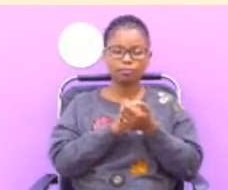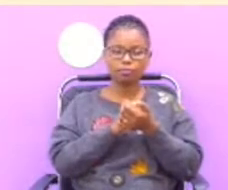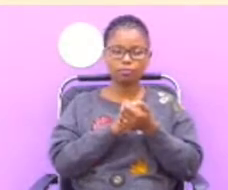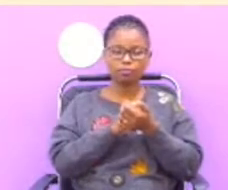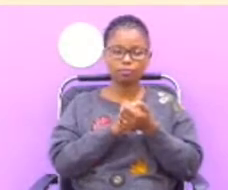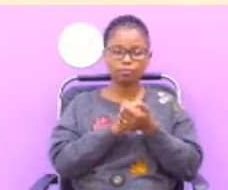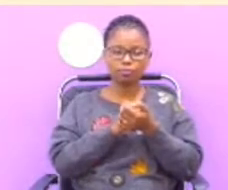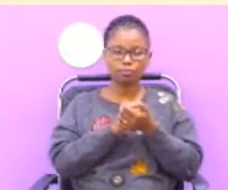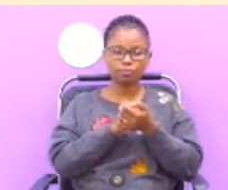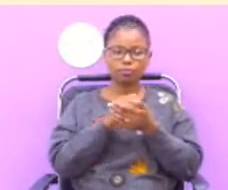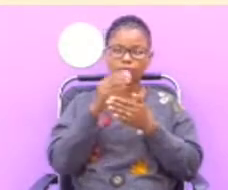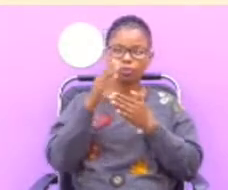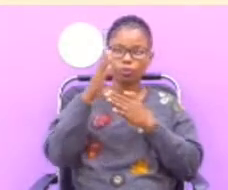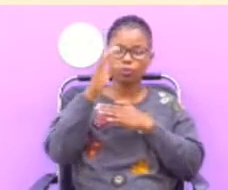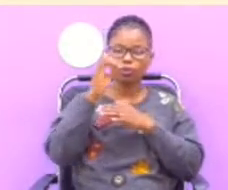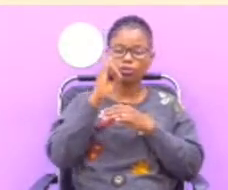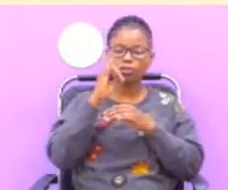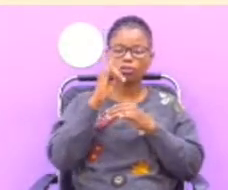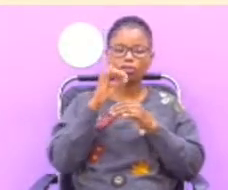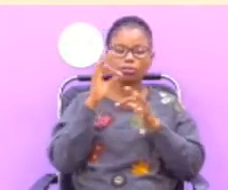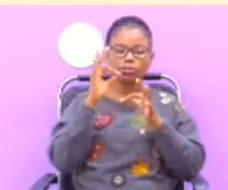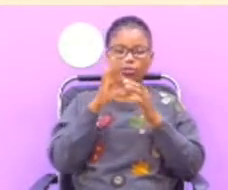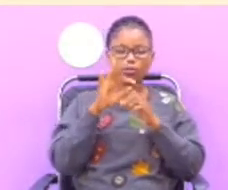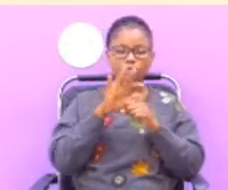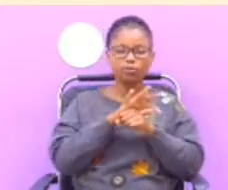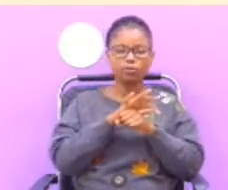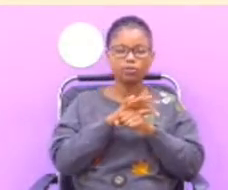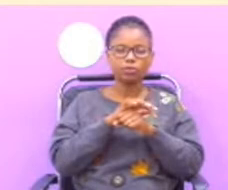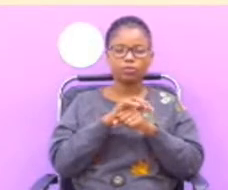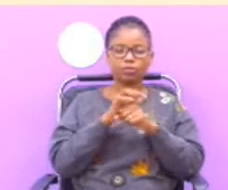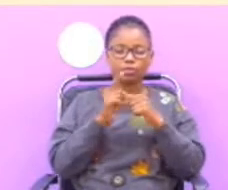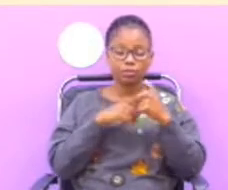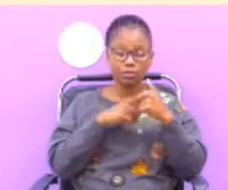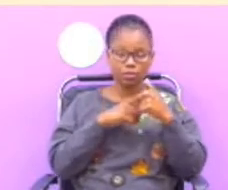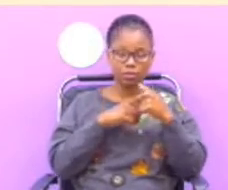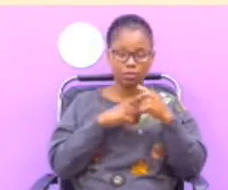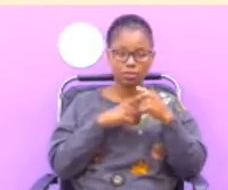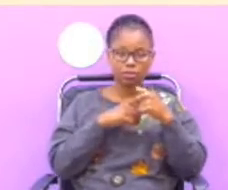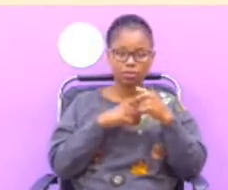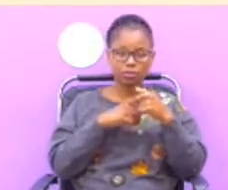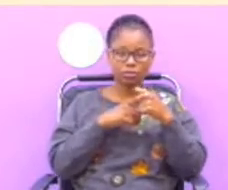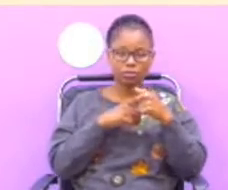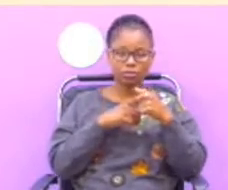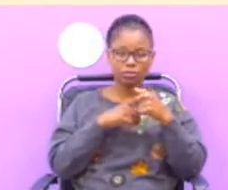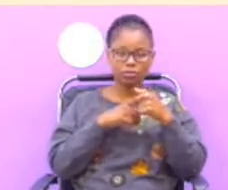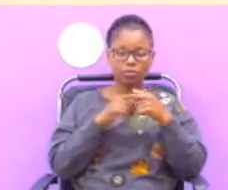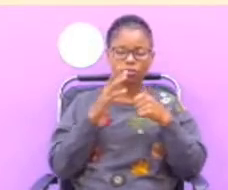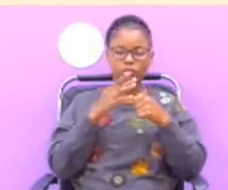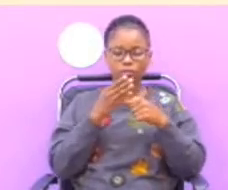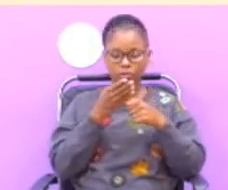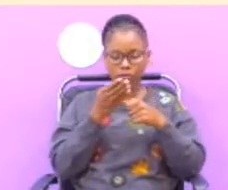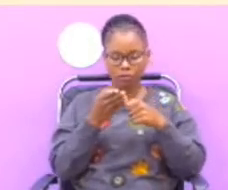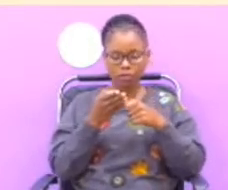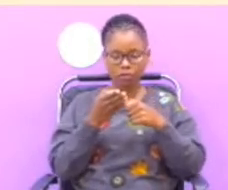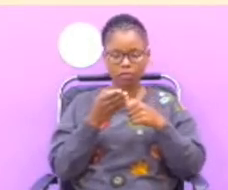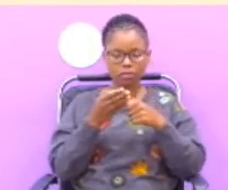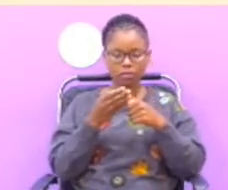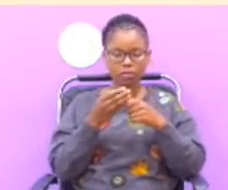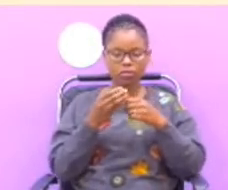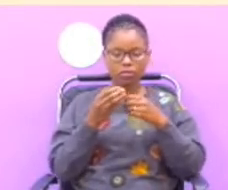ngai witũ nĩ mwĩhokeku reke tũthome kamũrainĩ ga gatandatũ wee nĩwe wakĩrĩire